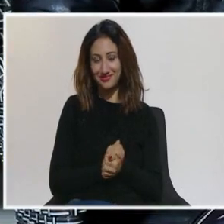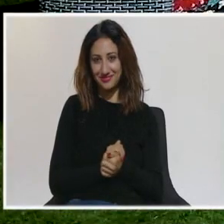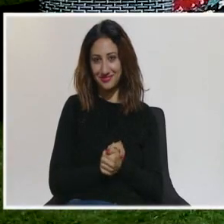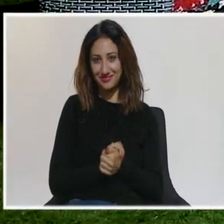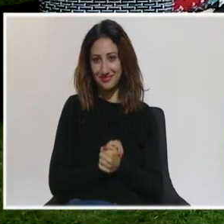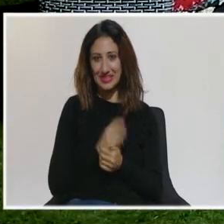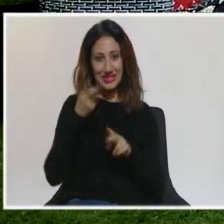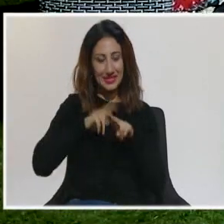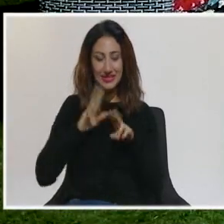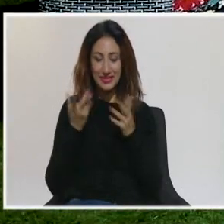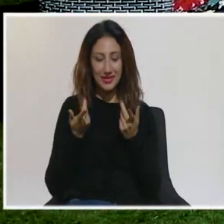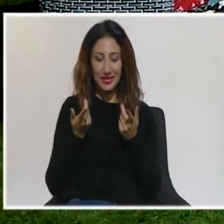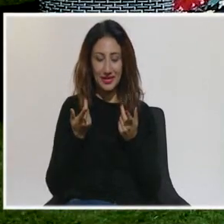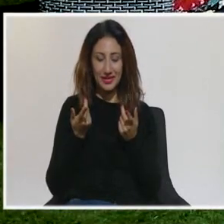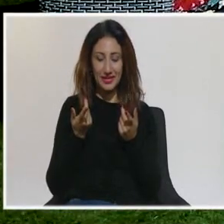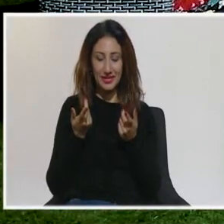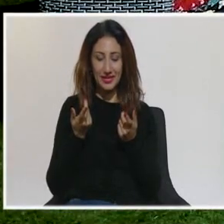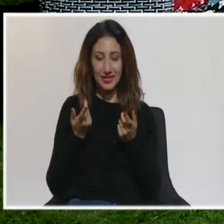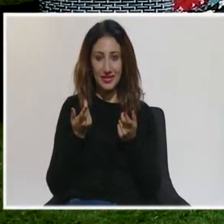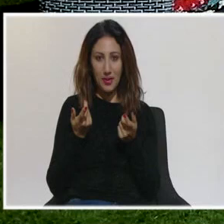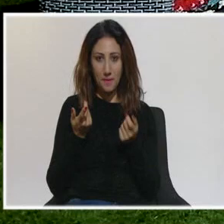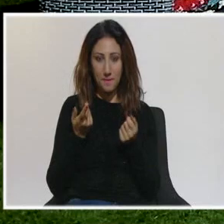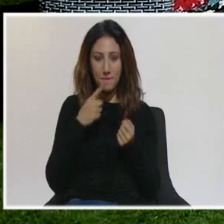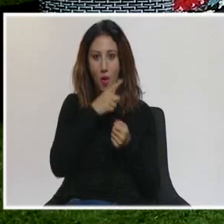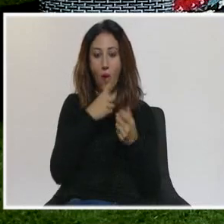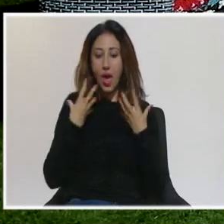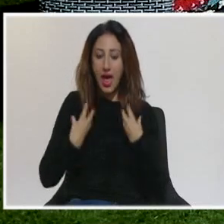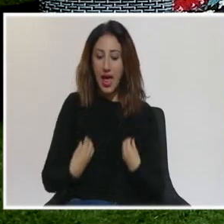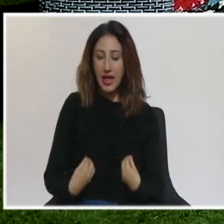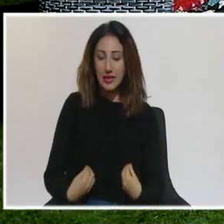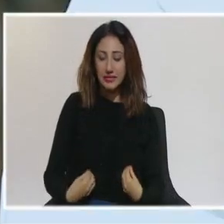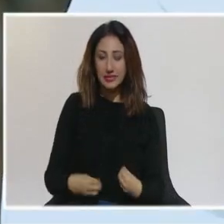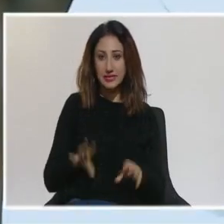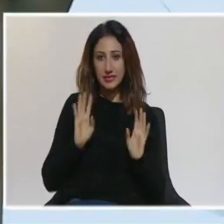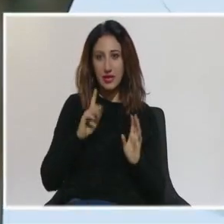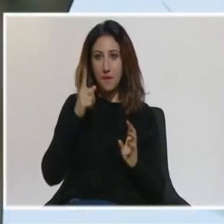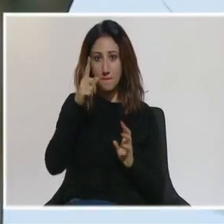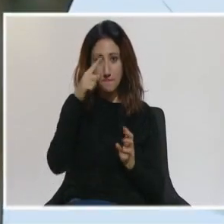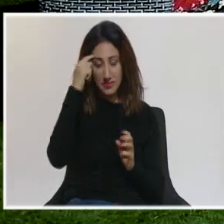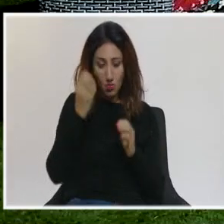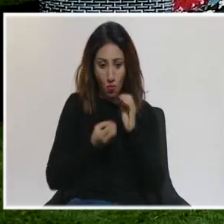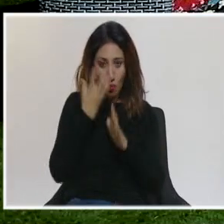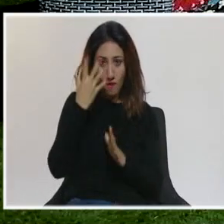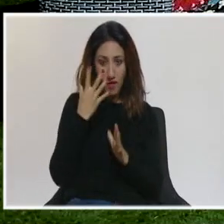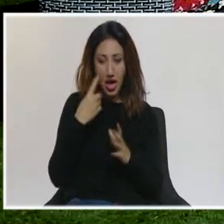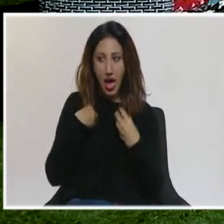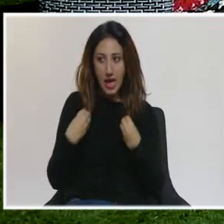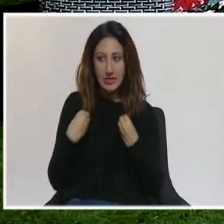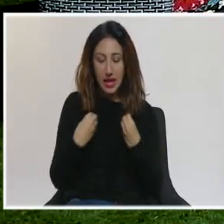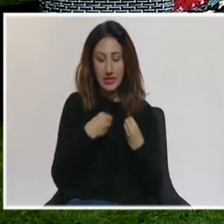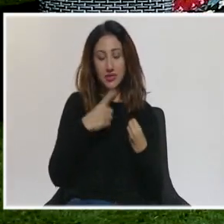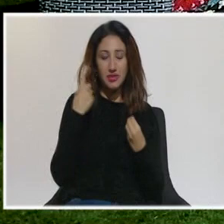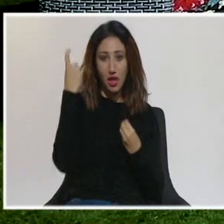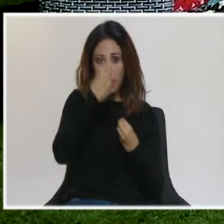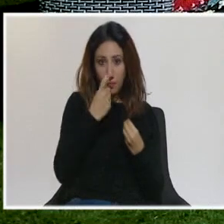ايه تاني لا بابا لا هو بابا اصلا هادي هي عارف الطقي شر الحليم لا بابا حليم كتير